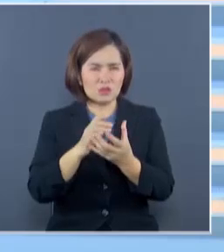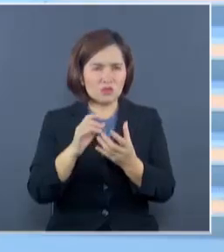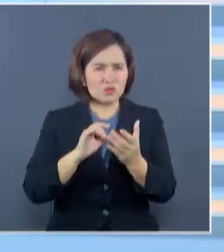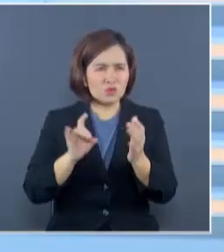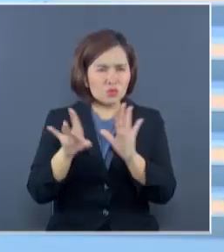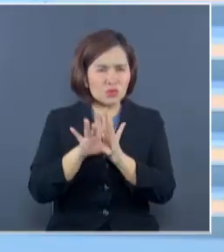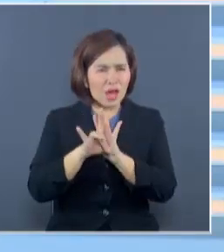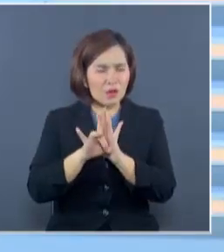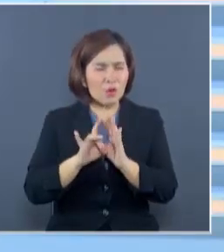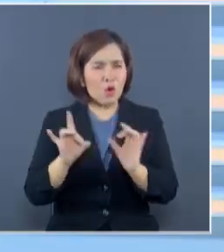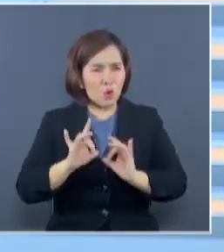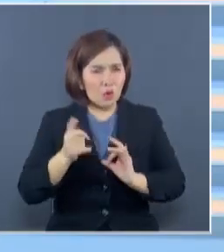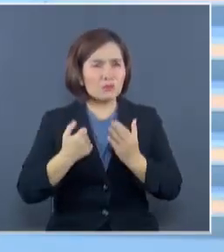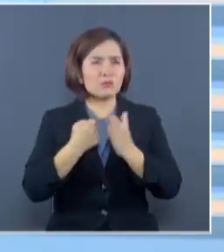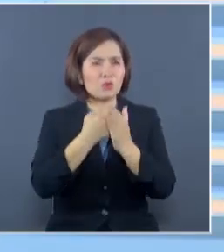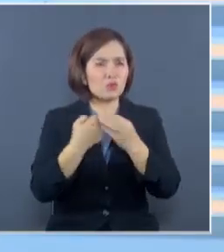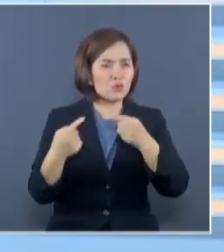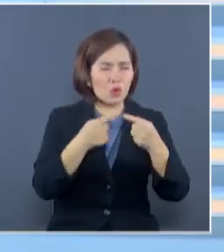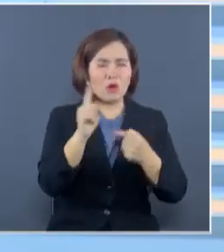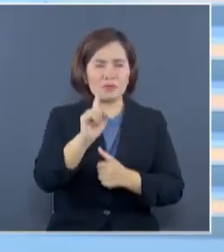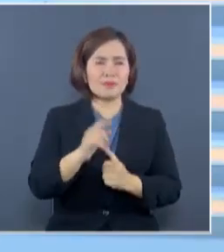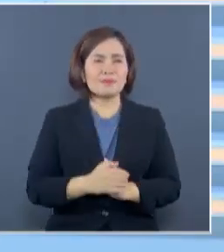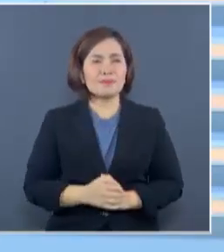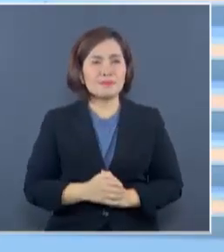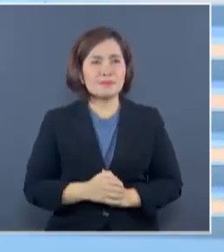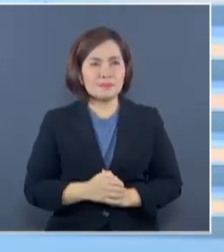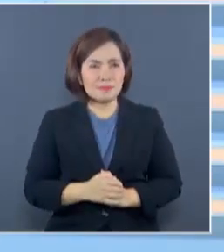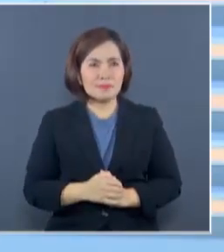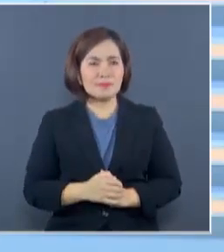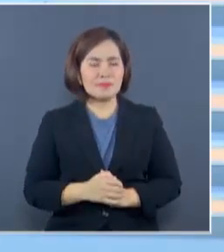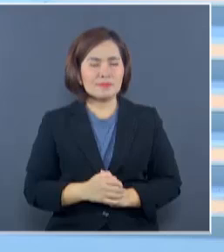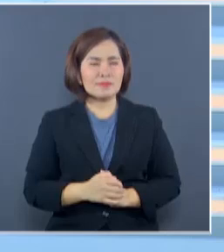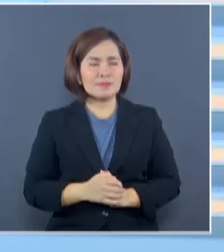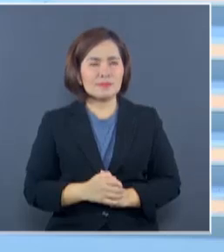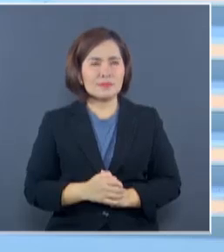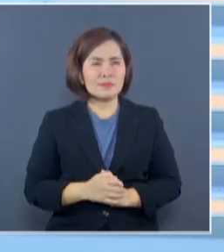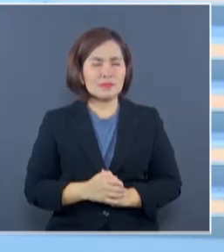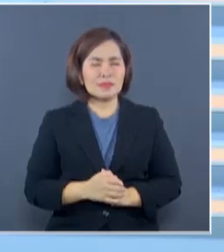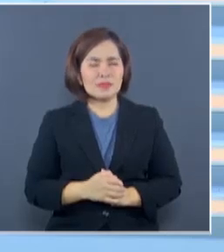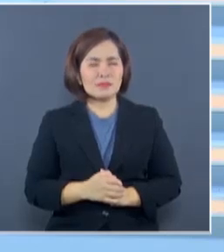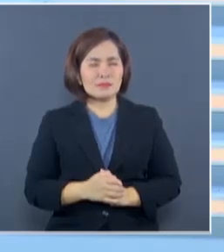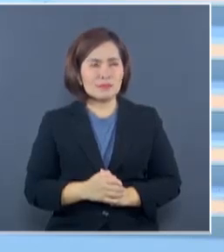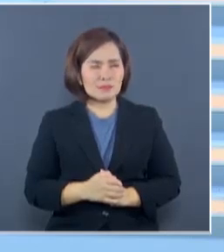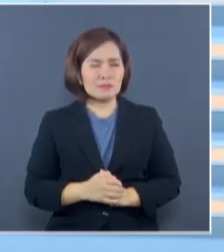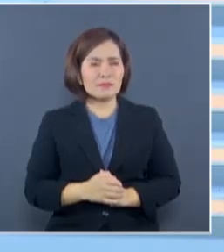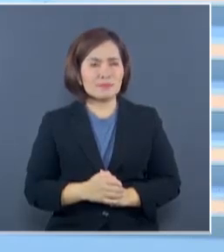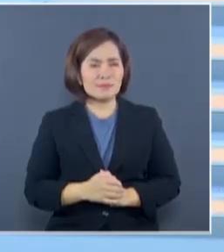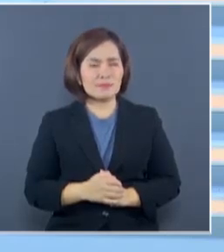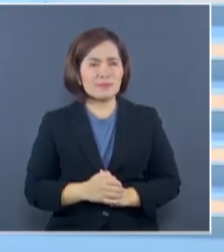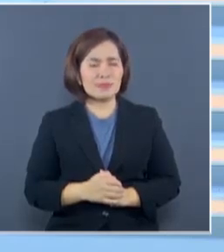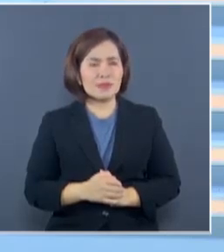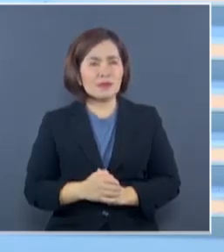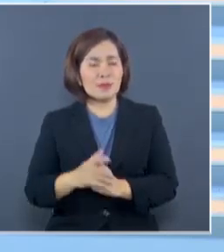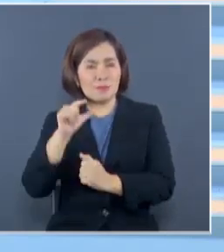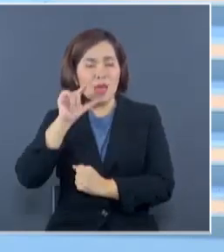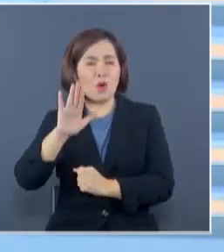ดหรือจะต้องสู้คดีกันต ่ อและรวมทั้งต่อให้ไม่ว่าลุงพลป้าแตนรอดหรือถูกดำเนินคดีแม่น้อง